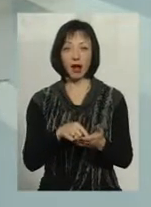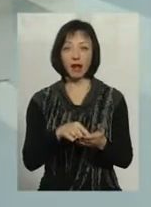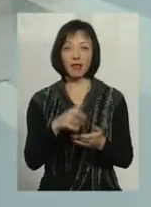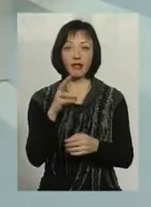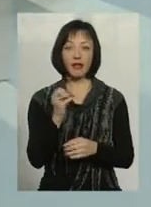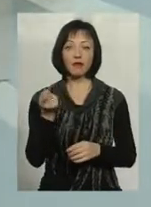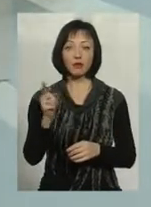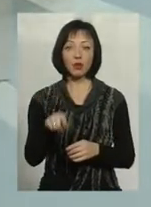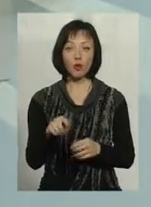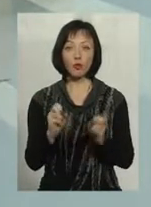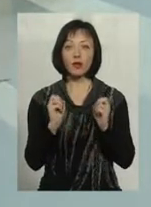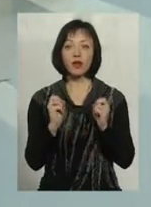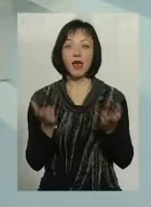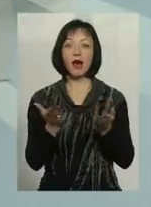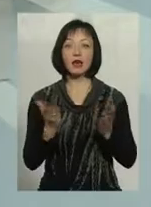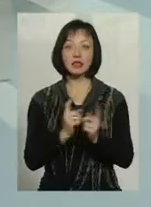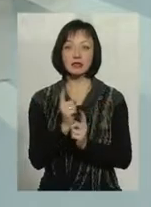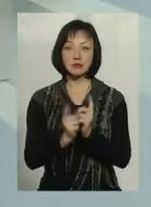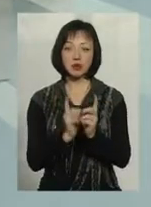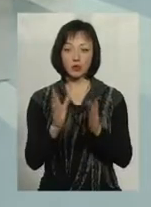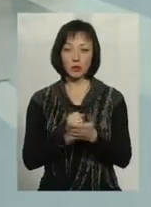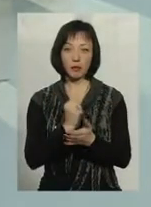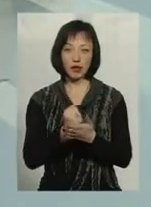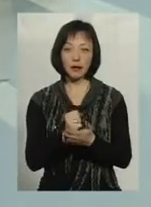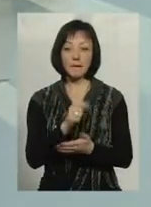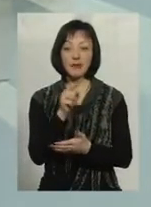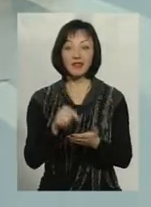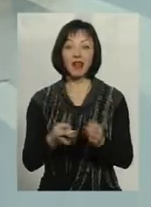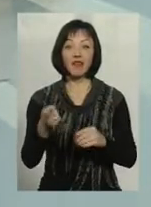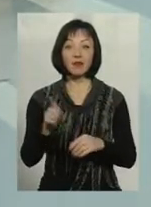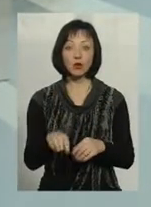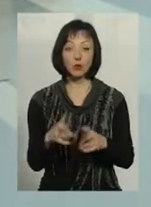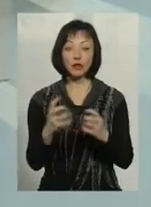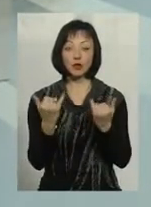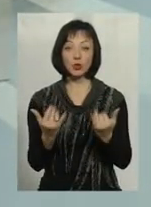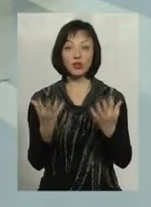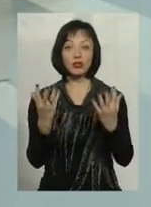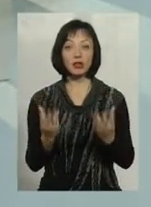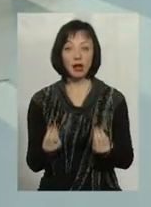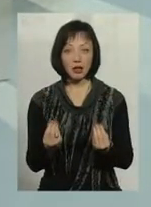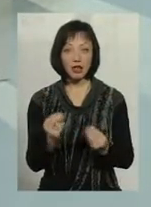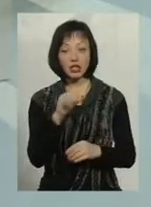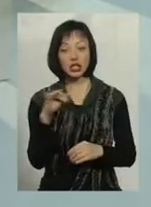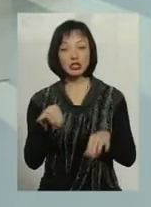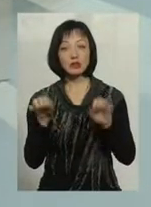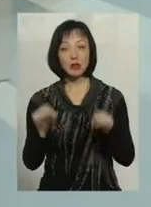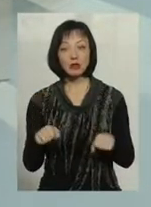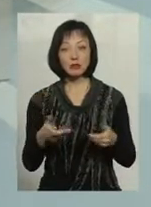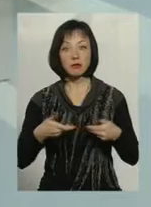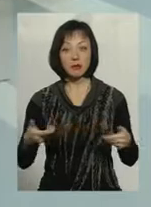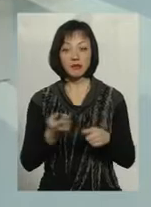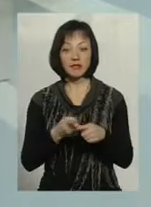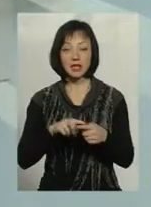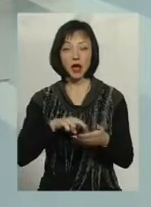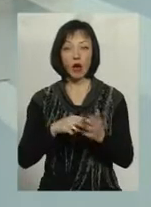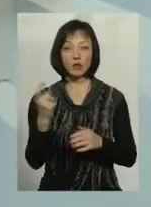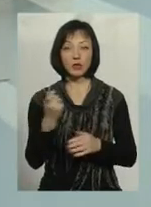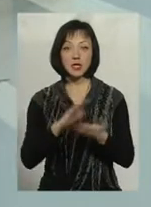Власне, а от ті зміни податкові, ви зазначили тільки за першу групу спрощенців, для них теж відбулися